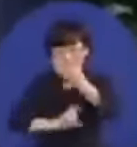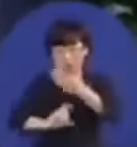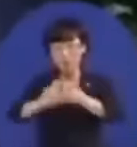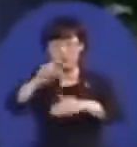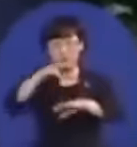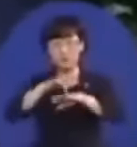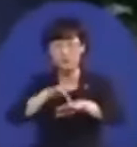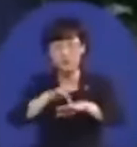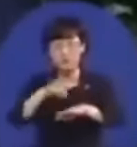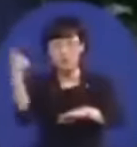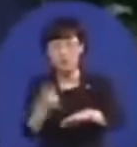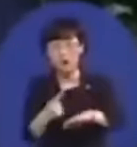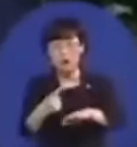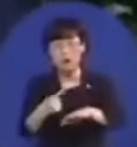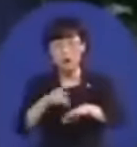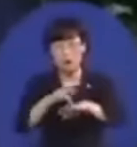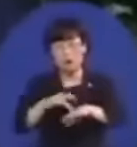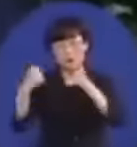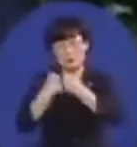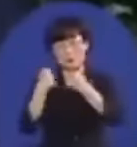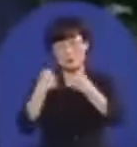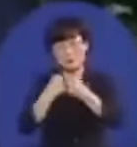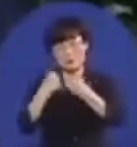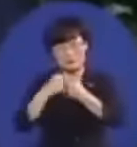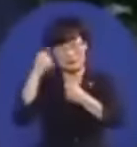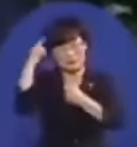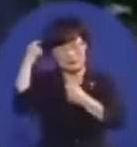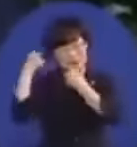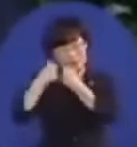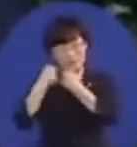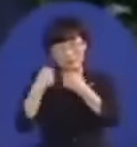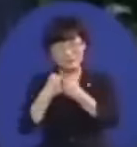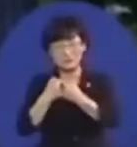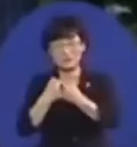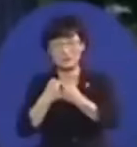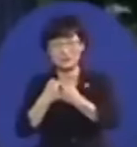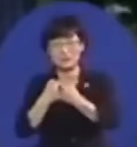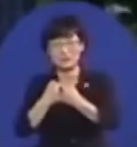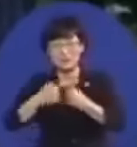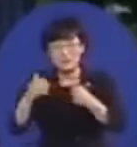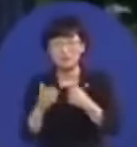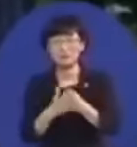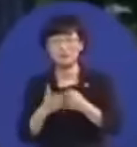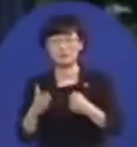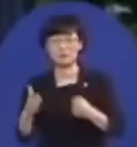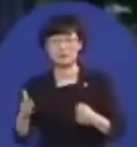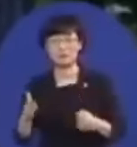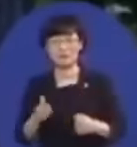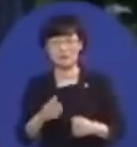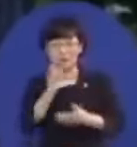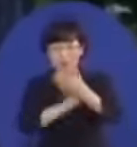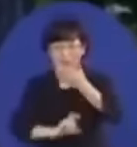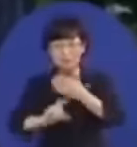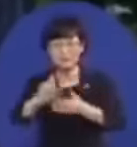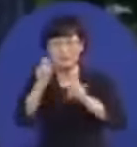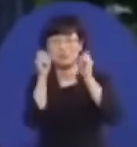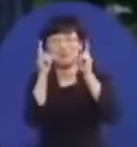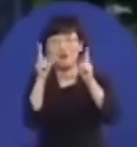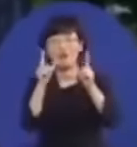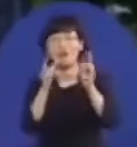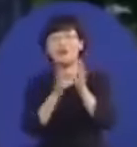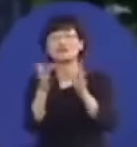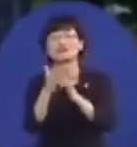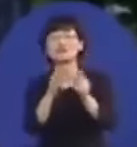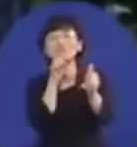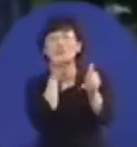와서 마귀와 싸운다고 정신이 없어 고통을 당했습니다. 그래서 아침에 깨 일어나서 예수님께